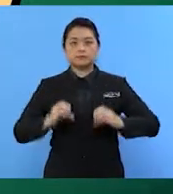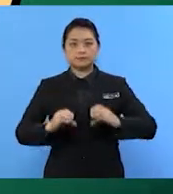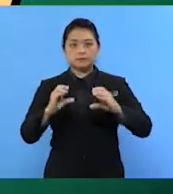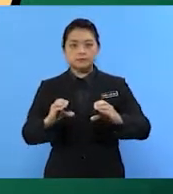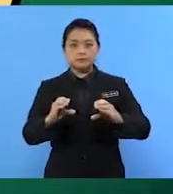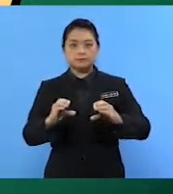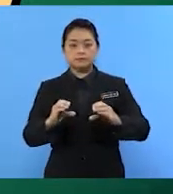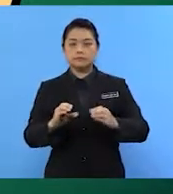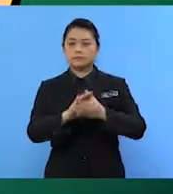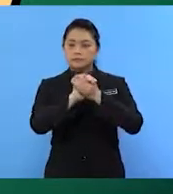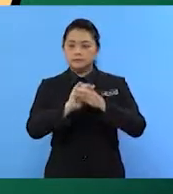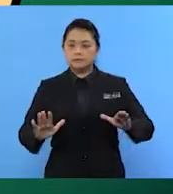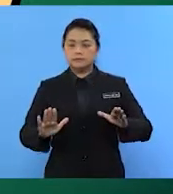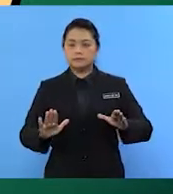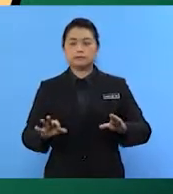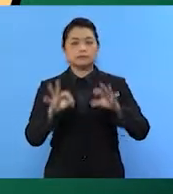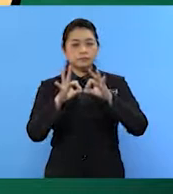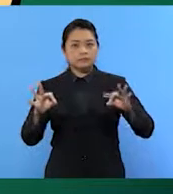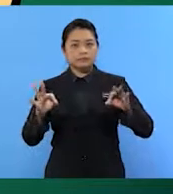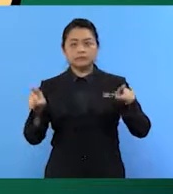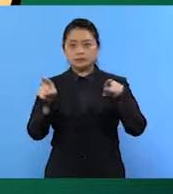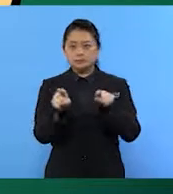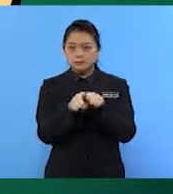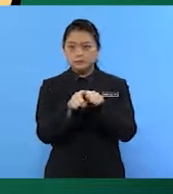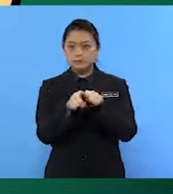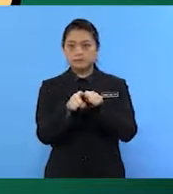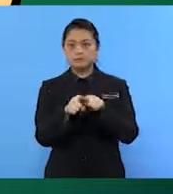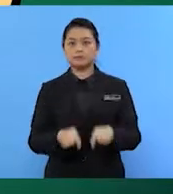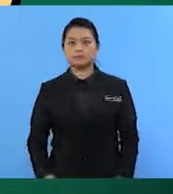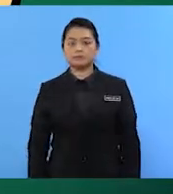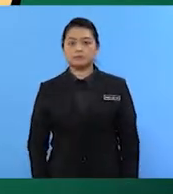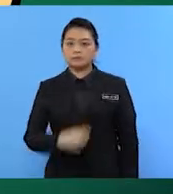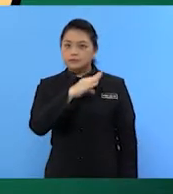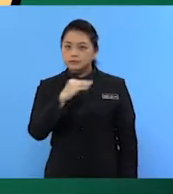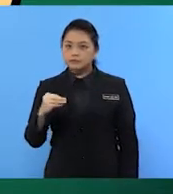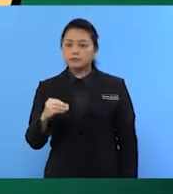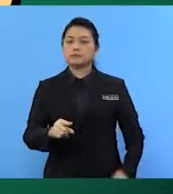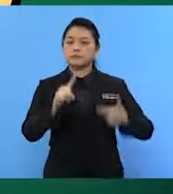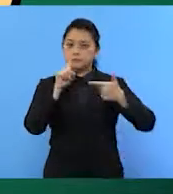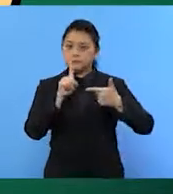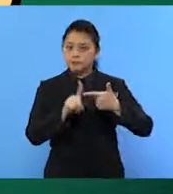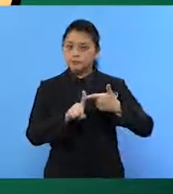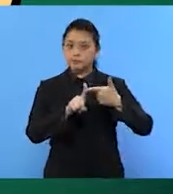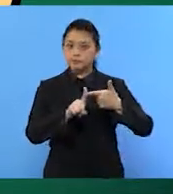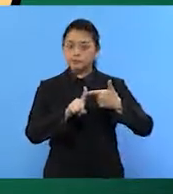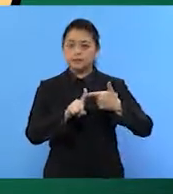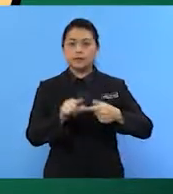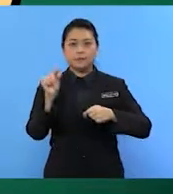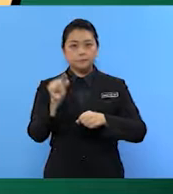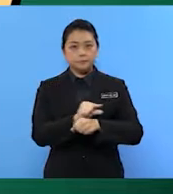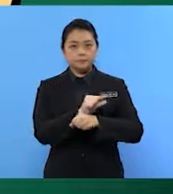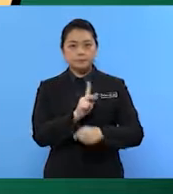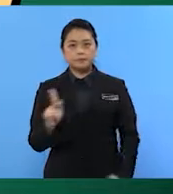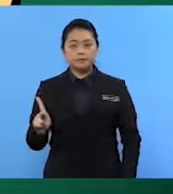kaedah penyelesaian persamaan serentak. Dan kaedah kedua,